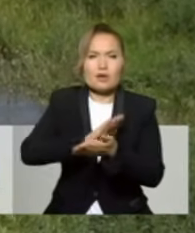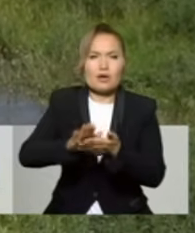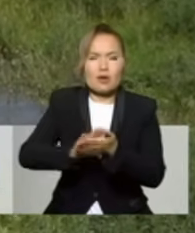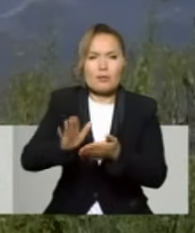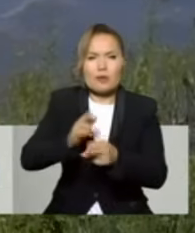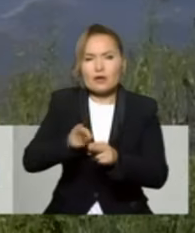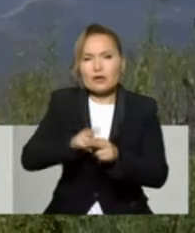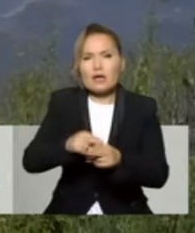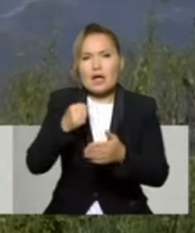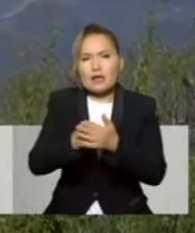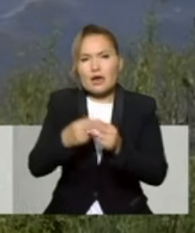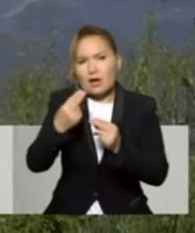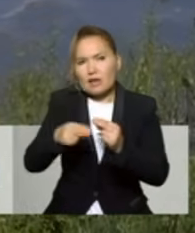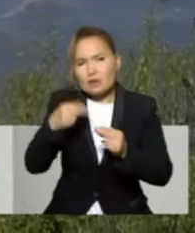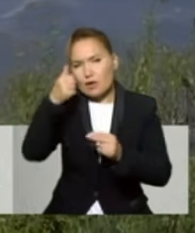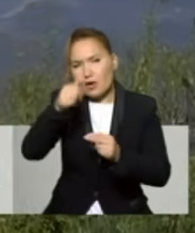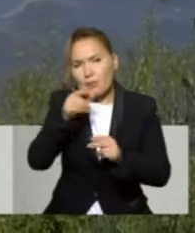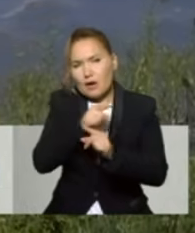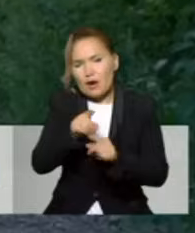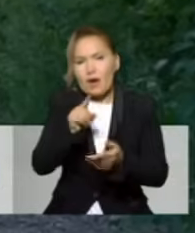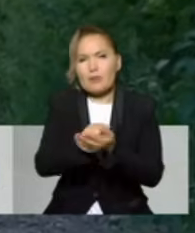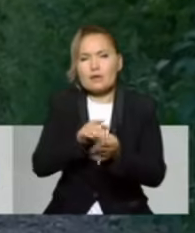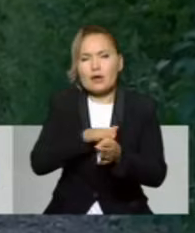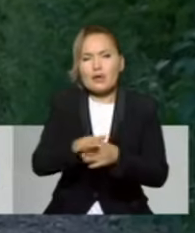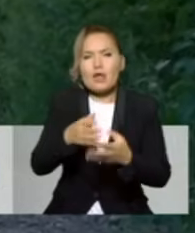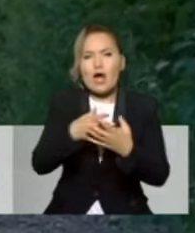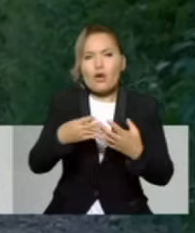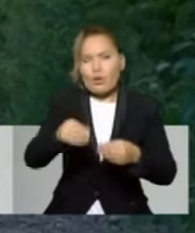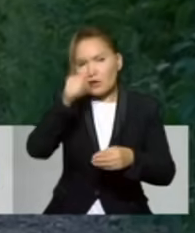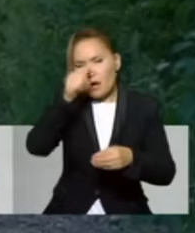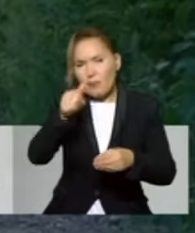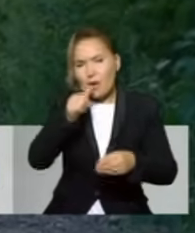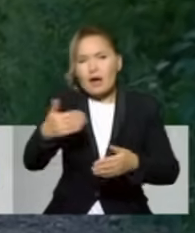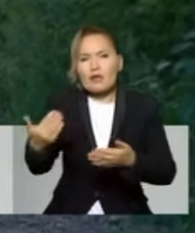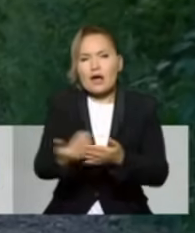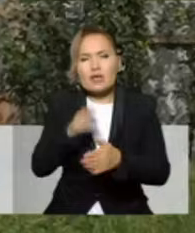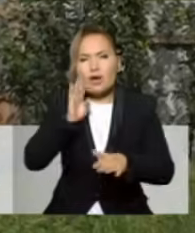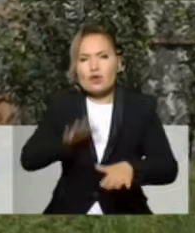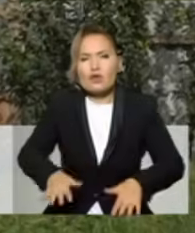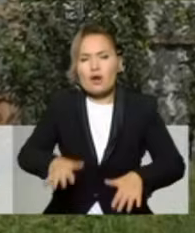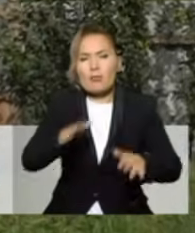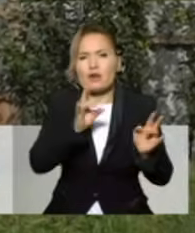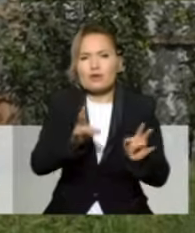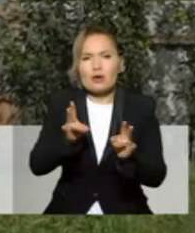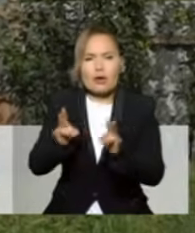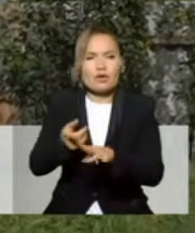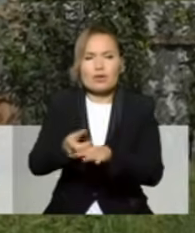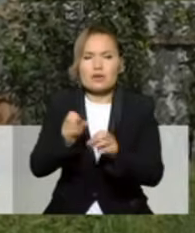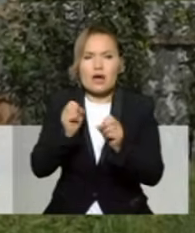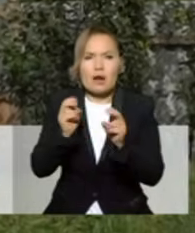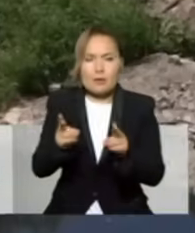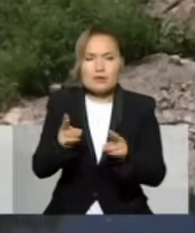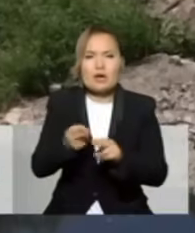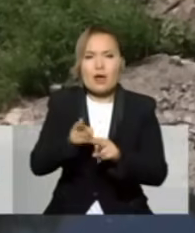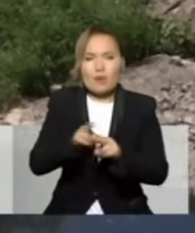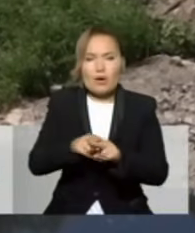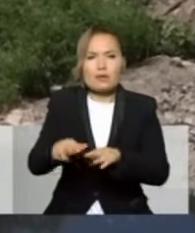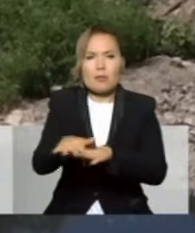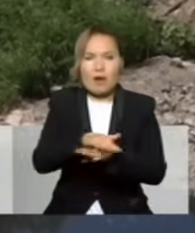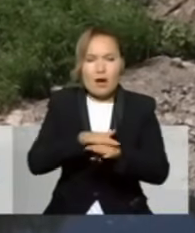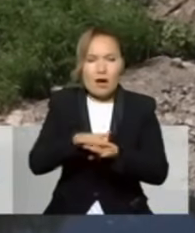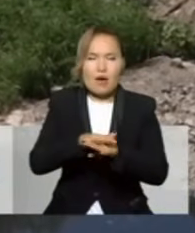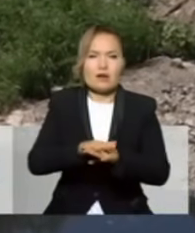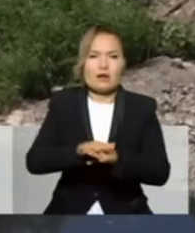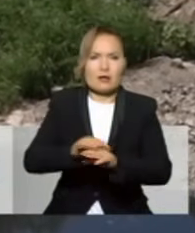дейін аяқталуы тиіс. Олай болмаған жағдайда алдағы көктемде тұрғындардың қайтадан өзен суымен алысуларына тура келеді. Жақсыбек Кемал,